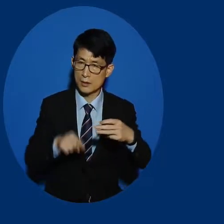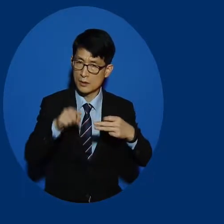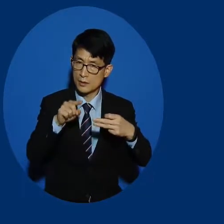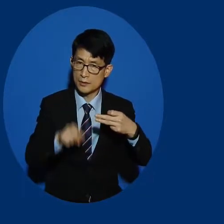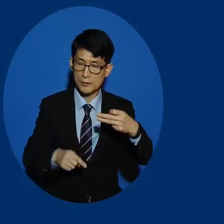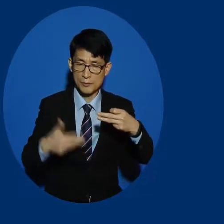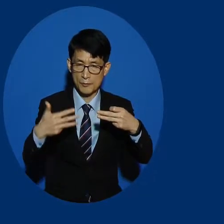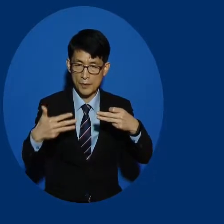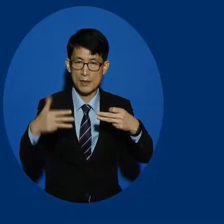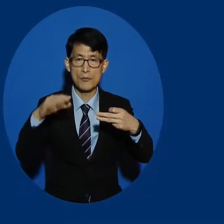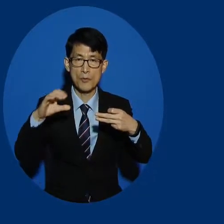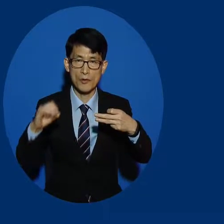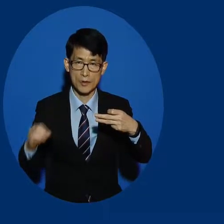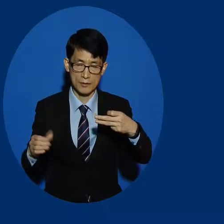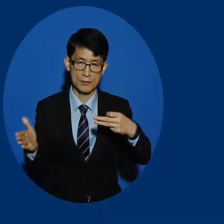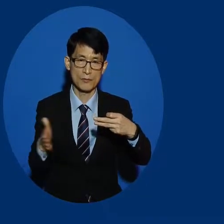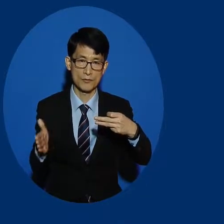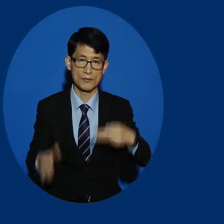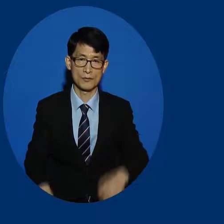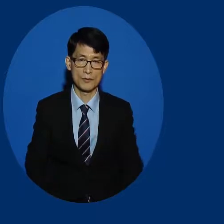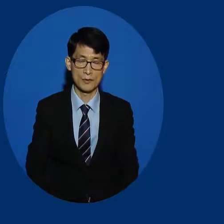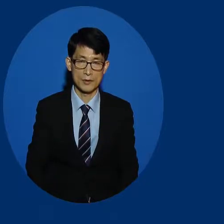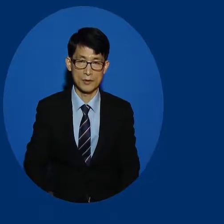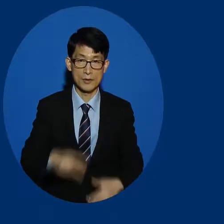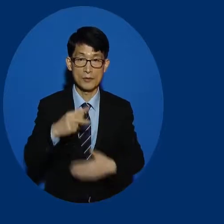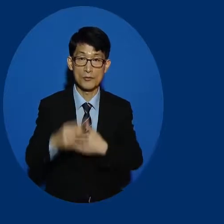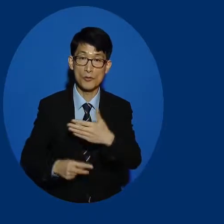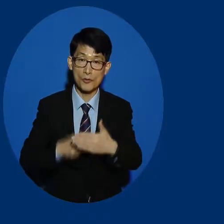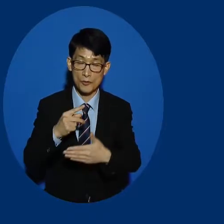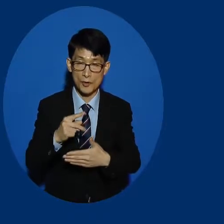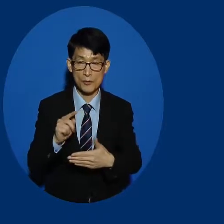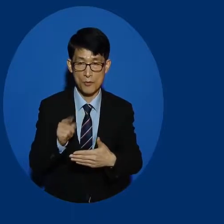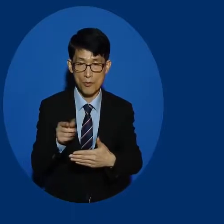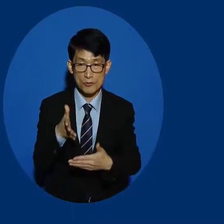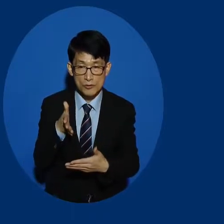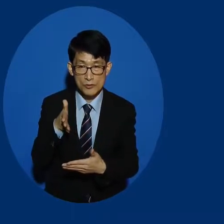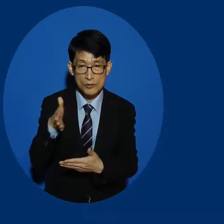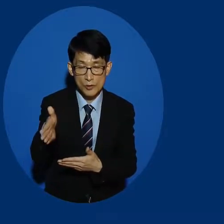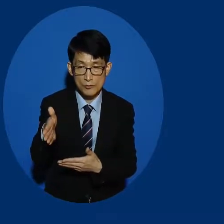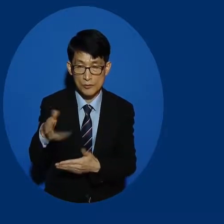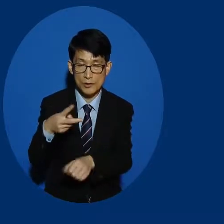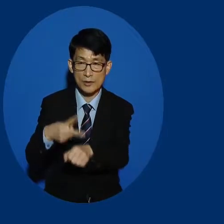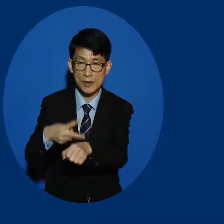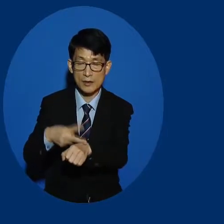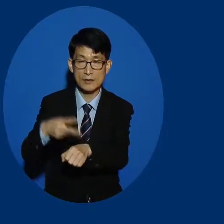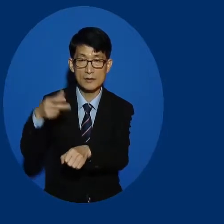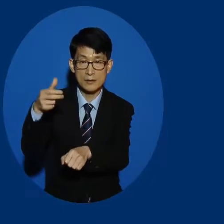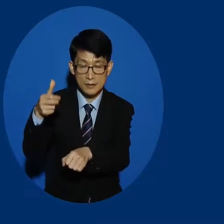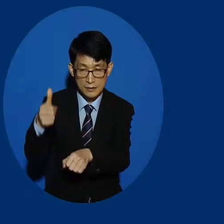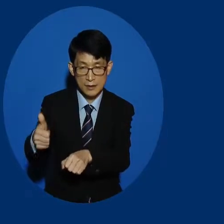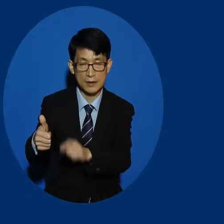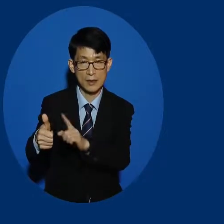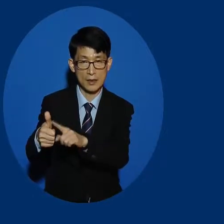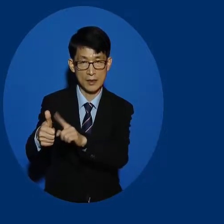13.8%를 차지하고 있습니다. 프로그램은 프로그램 전문 강사가 가르치는 것이